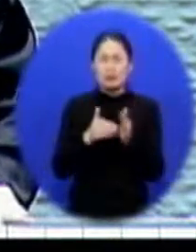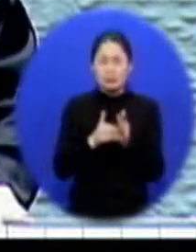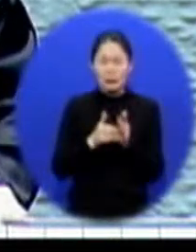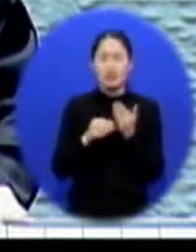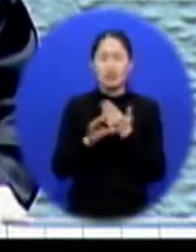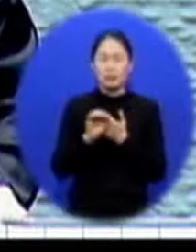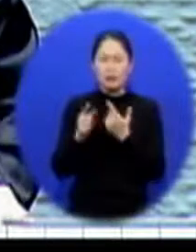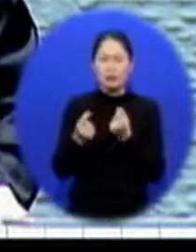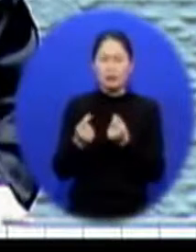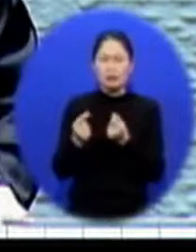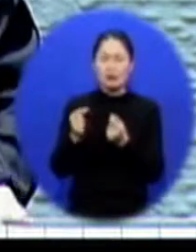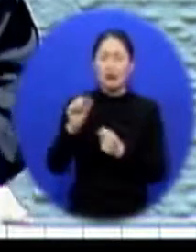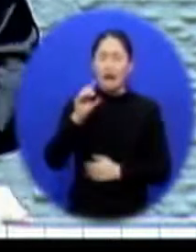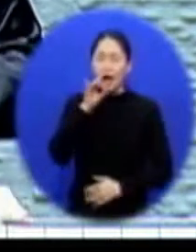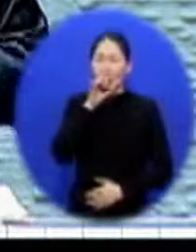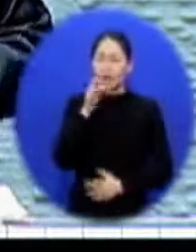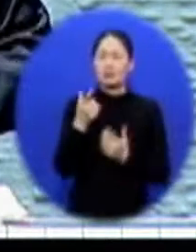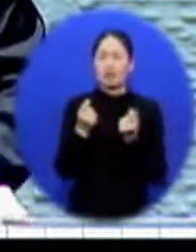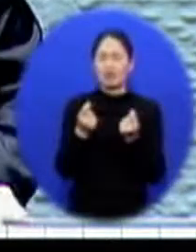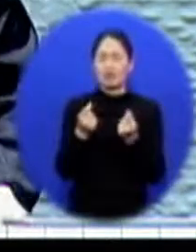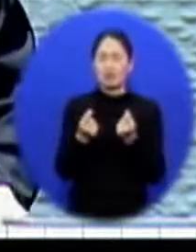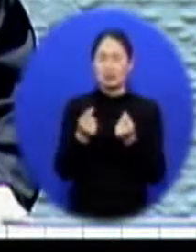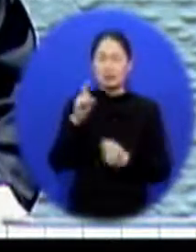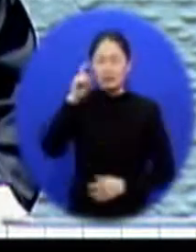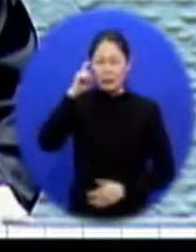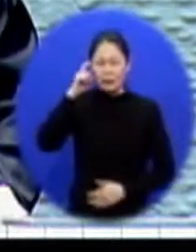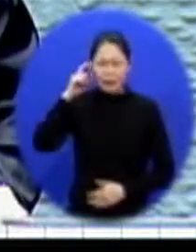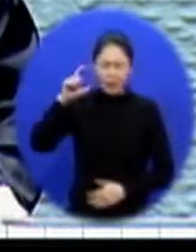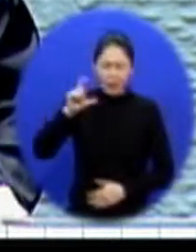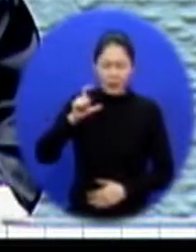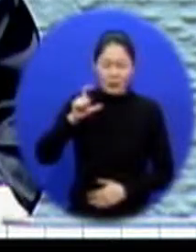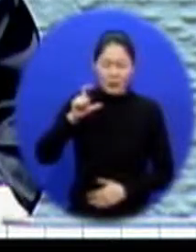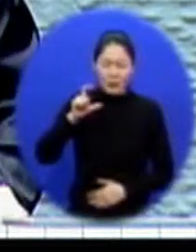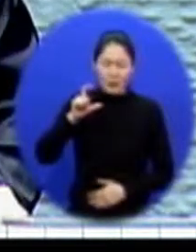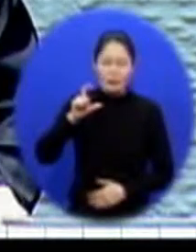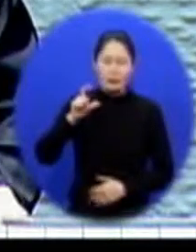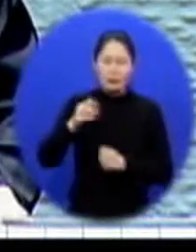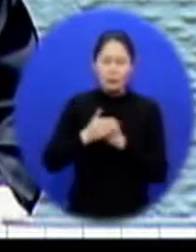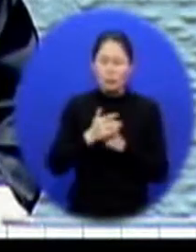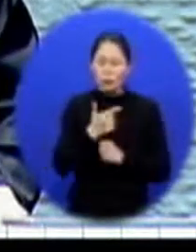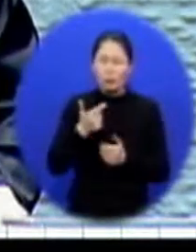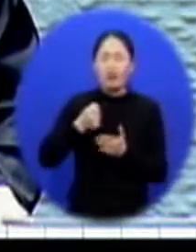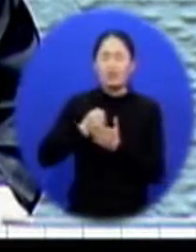이렇게 되지는 않았을 텐데 하는 생각이 너무 강하게 들어서 안타깝 왔습니다